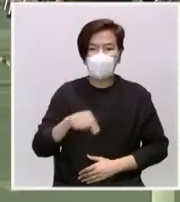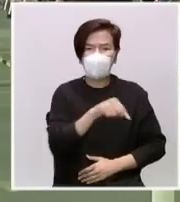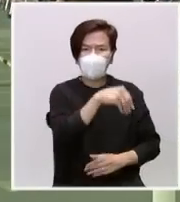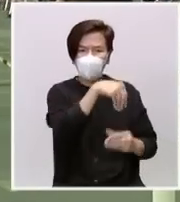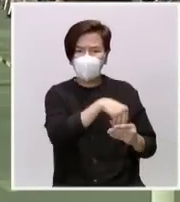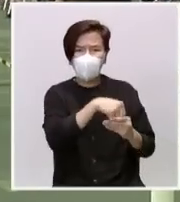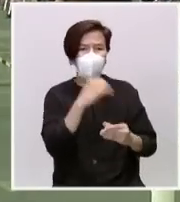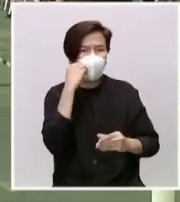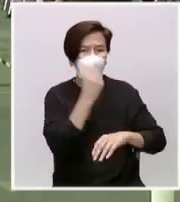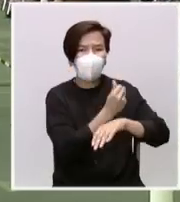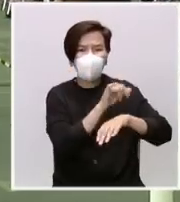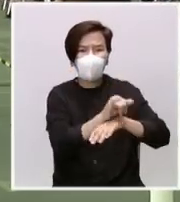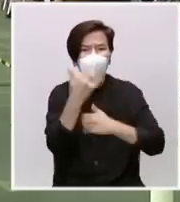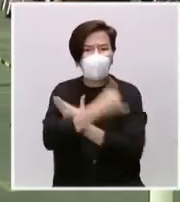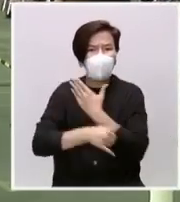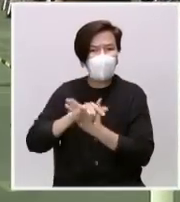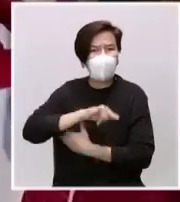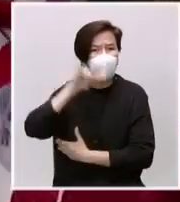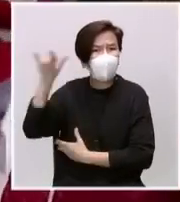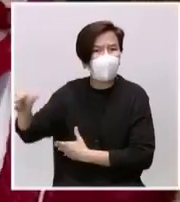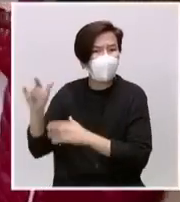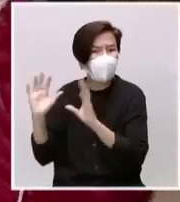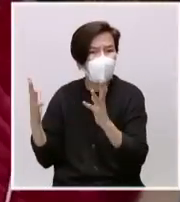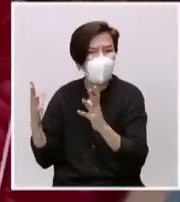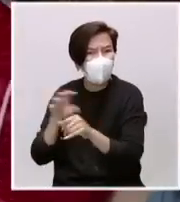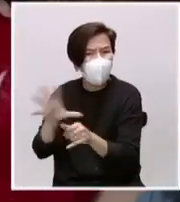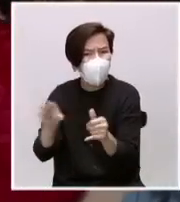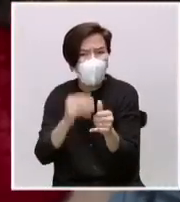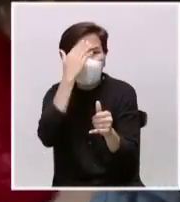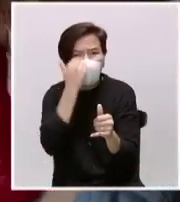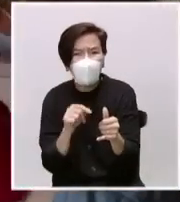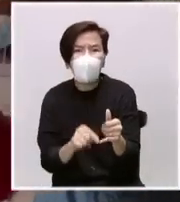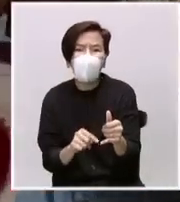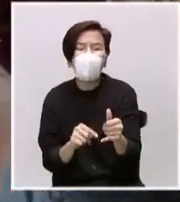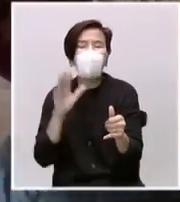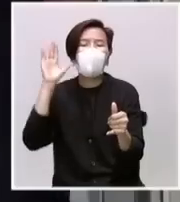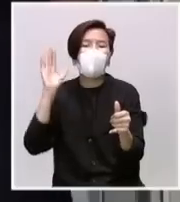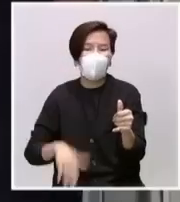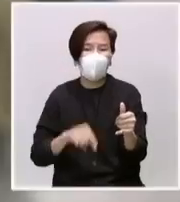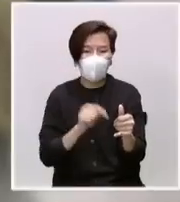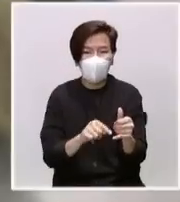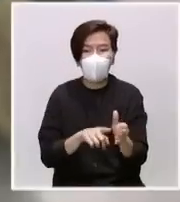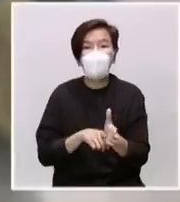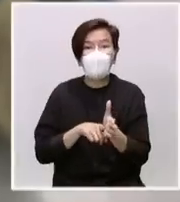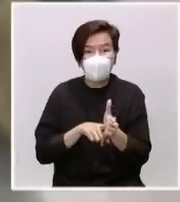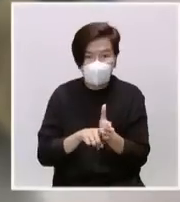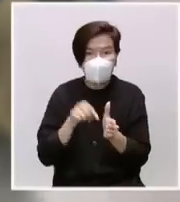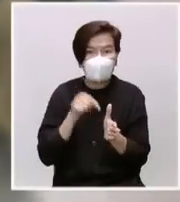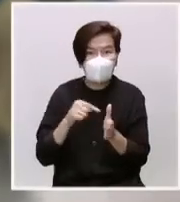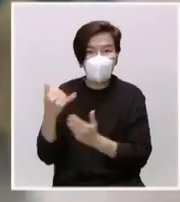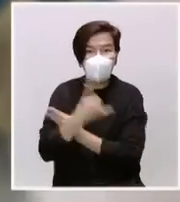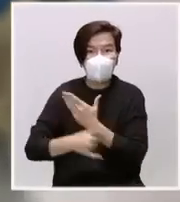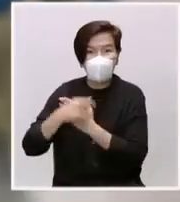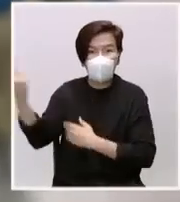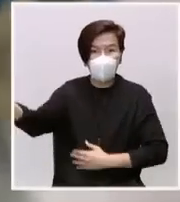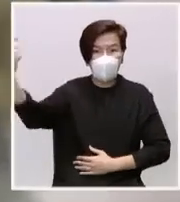ยู่ที่อยุธยาไม่ได้เดินทางไปต่างประเทศไม่ได้ไปไหนเลยทำไมติดเชื้อได้นะครับนี่คำตอบก็คือว่าไม่ได้เป็นเชื้อที่นำเข้าจากต่างประเทศ